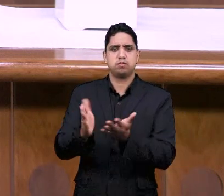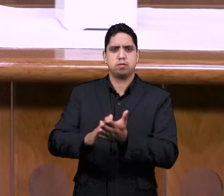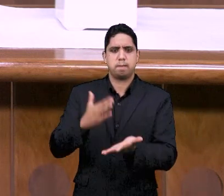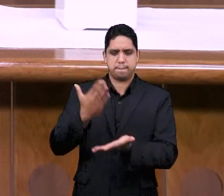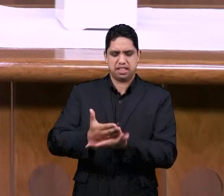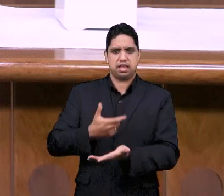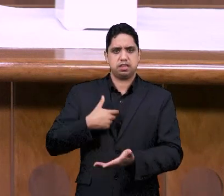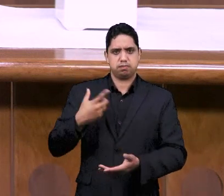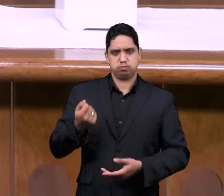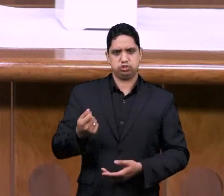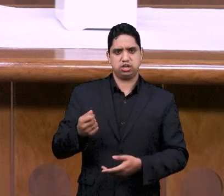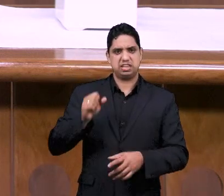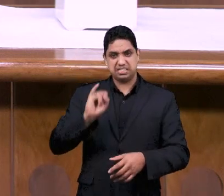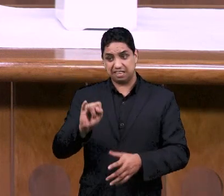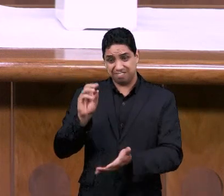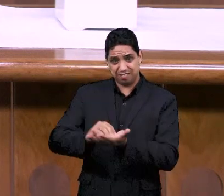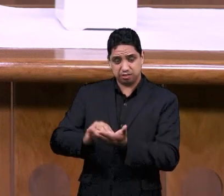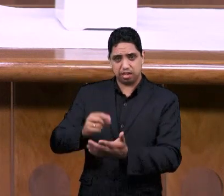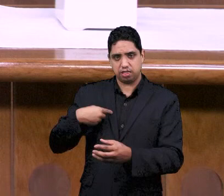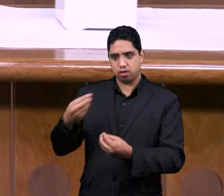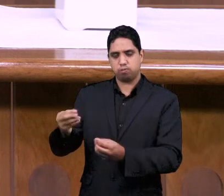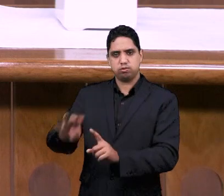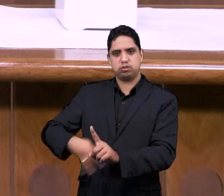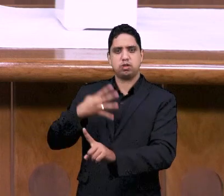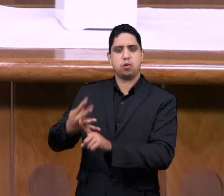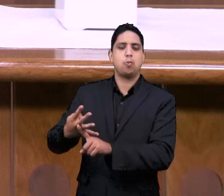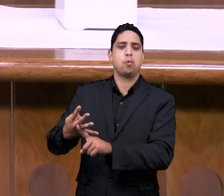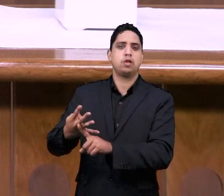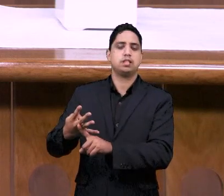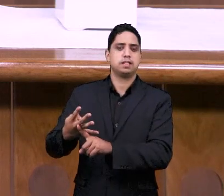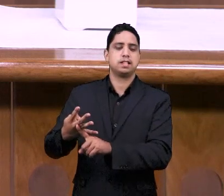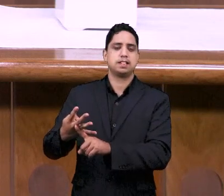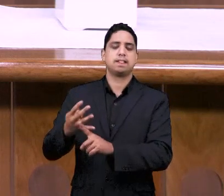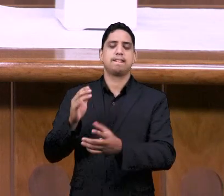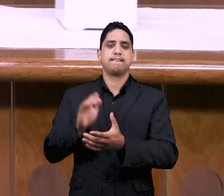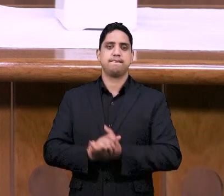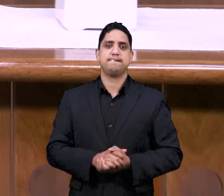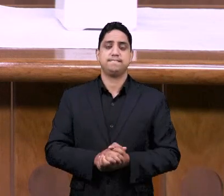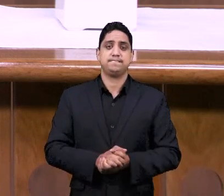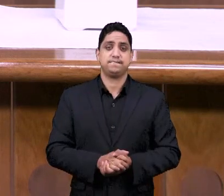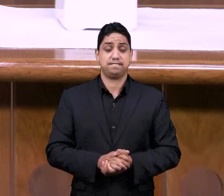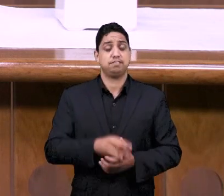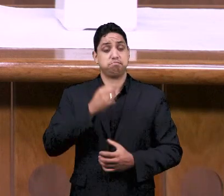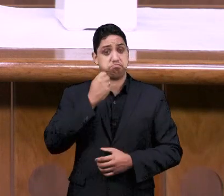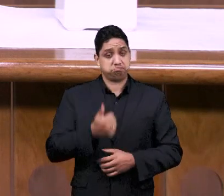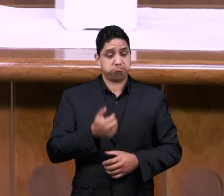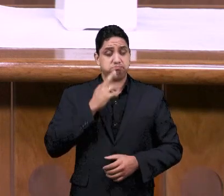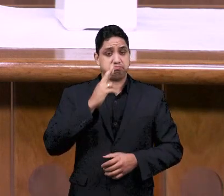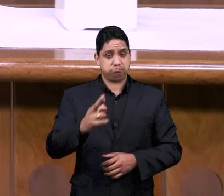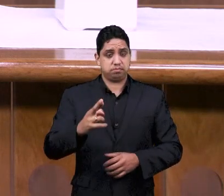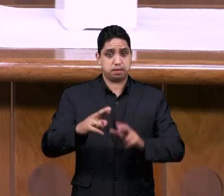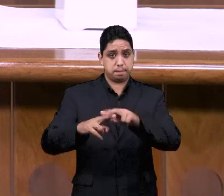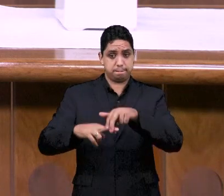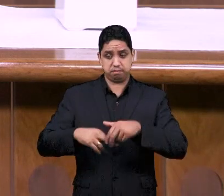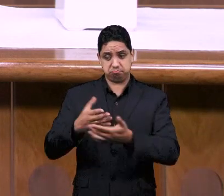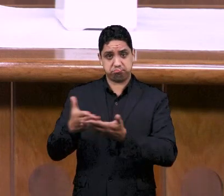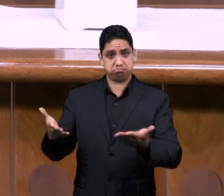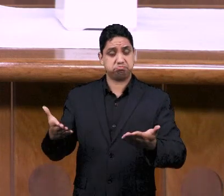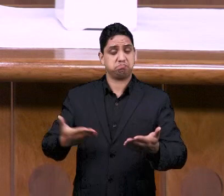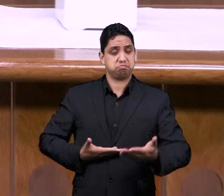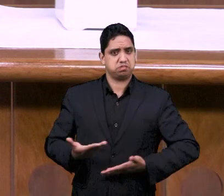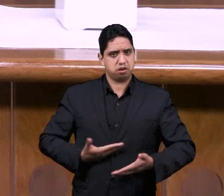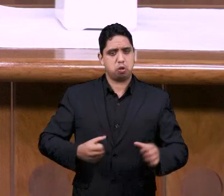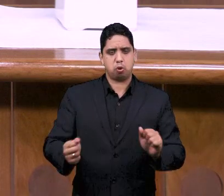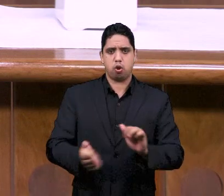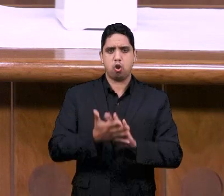la moitié de mes biens, et si dans quelque chose je fais tort à quelqu'un, je vais le restituer de manière